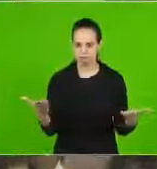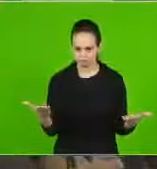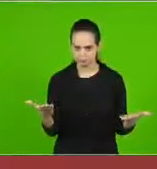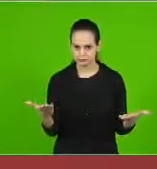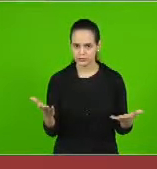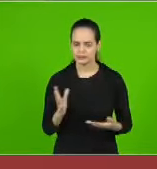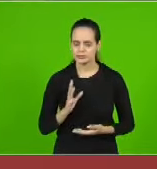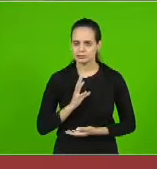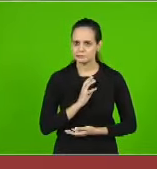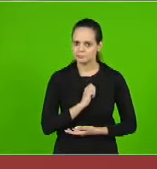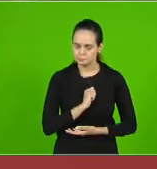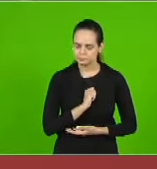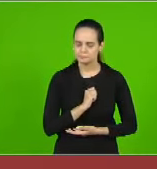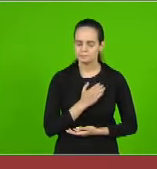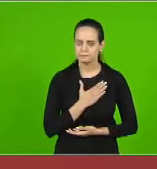Возлюбленные братья и сестры,